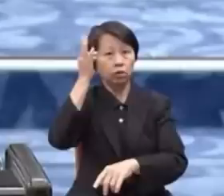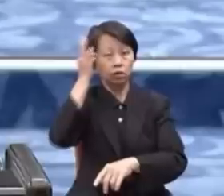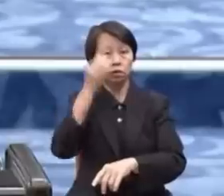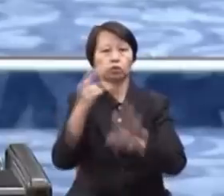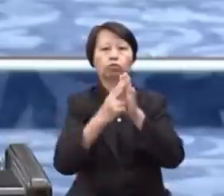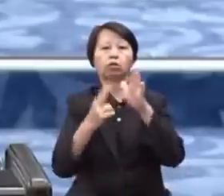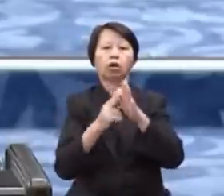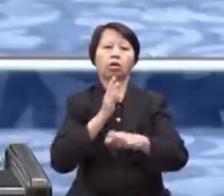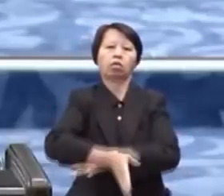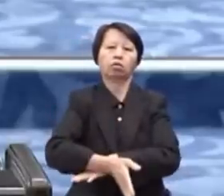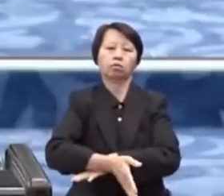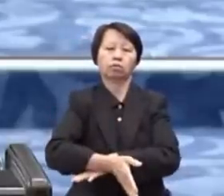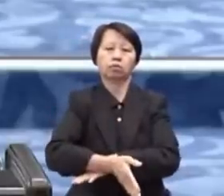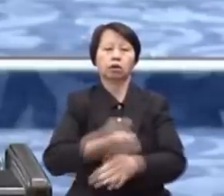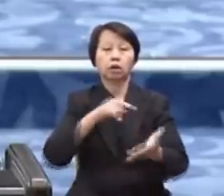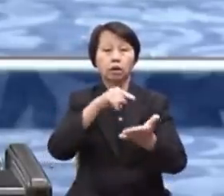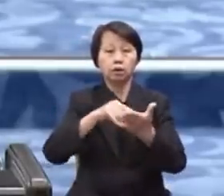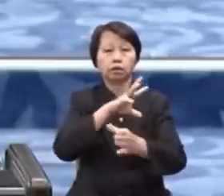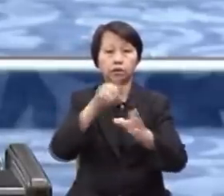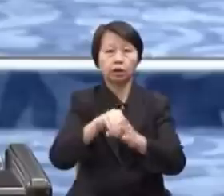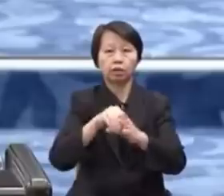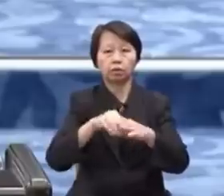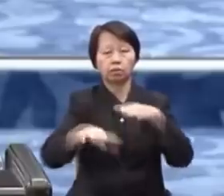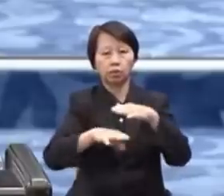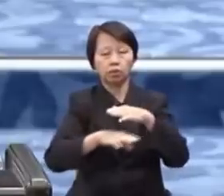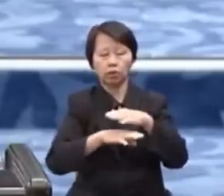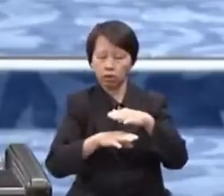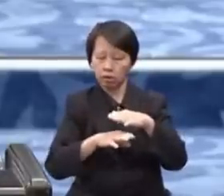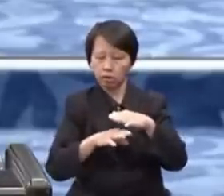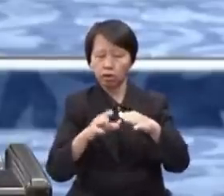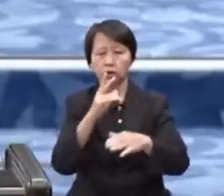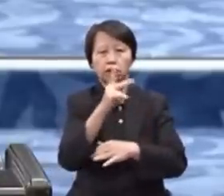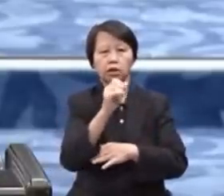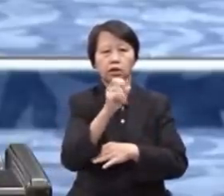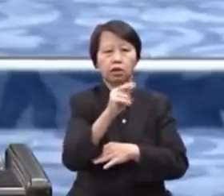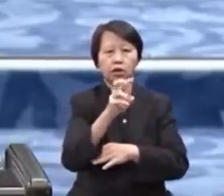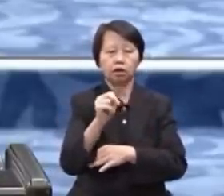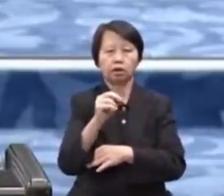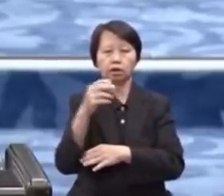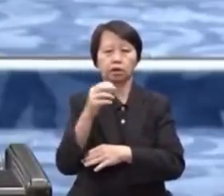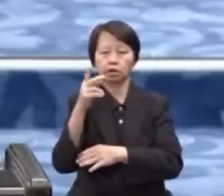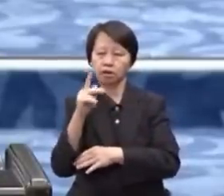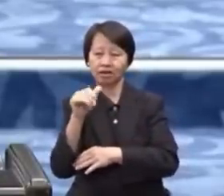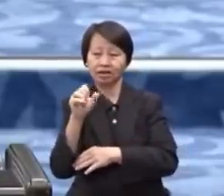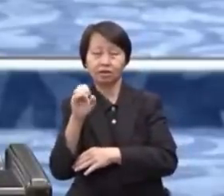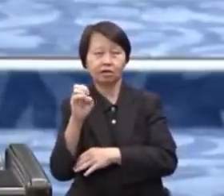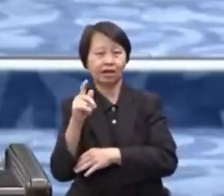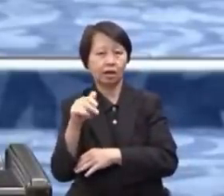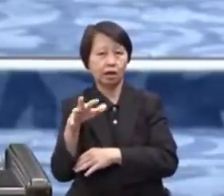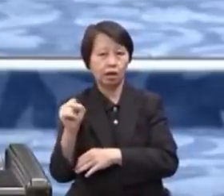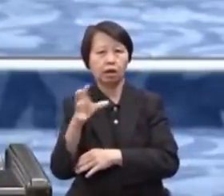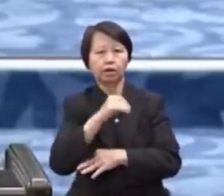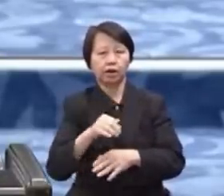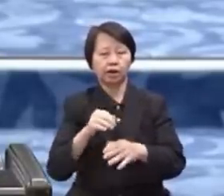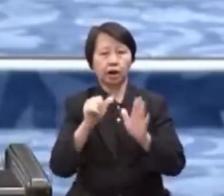undang-undang ini termasuklah di bawah kanan ke siksaan dan juga di bawah akta Sutan sebagian dari